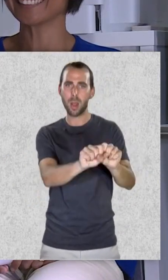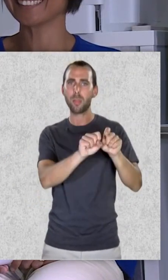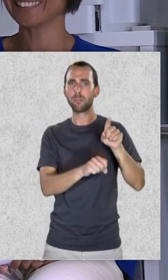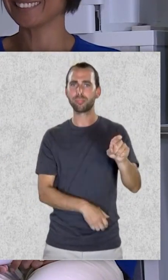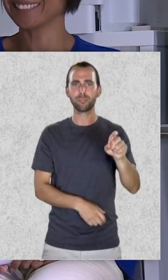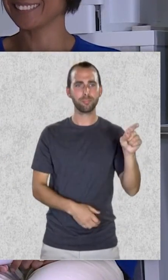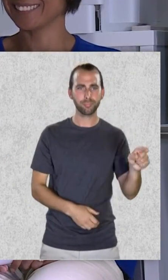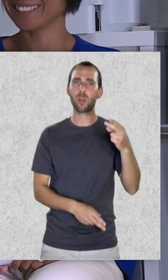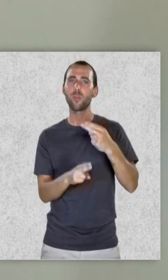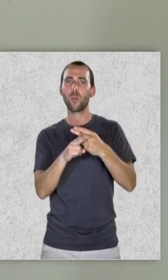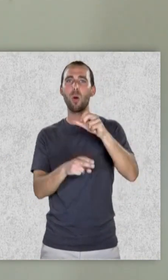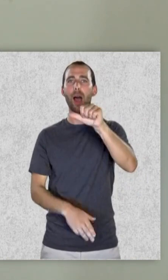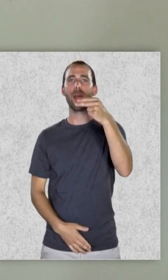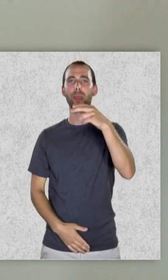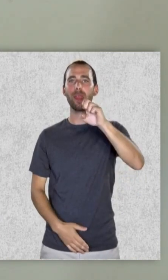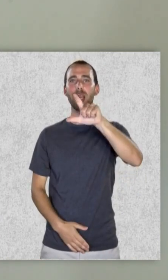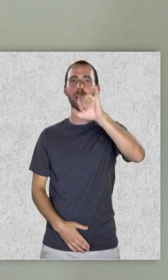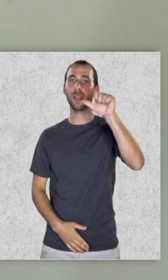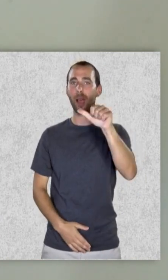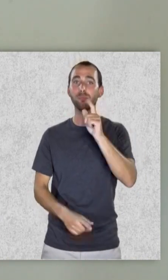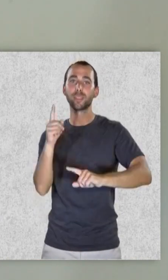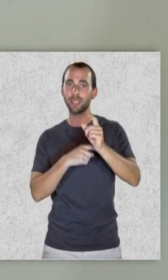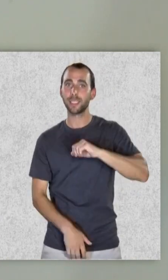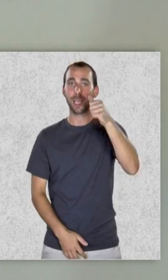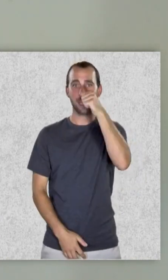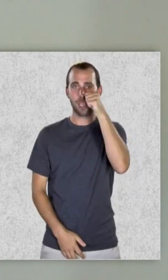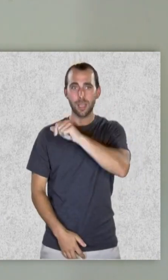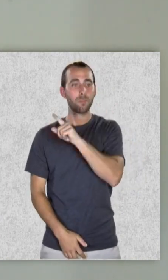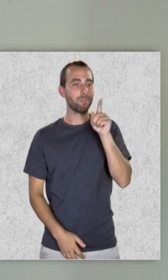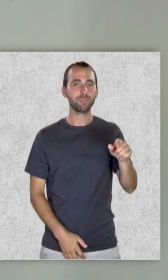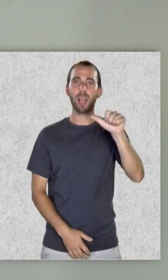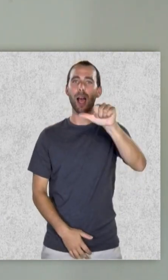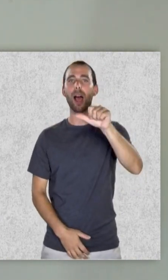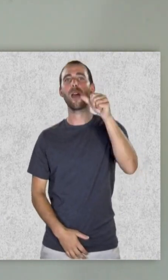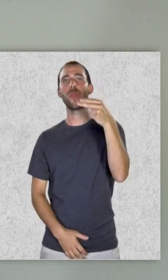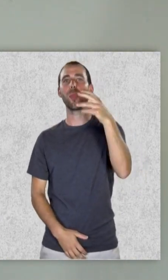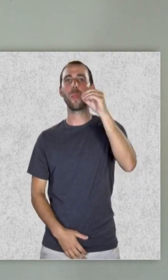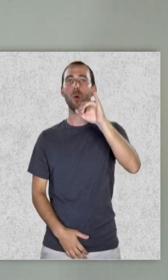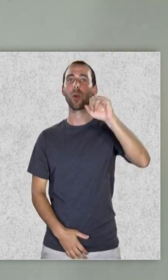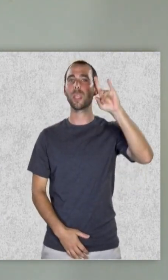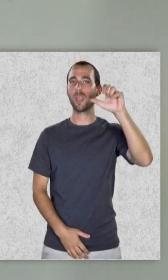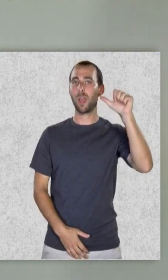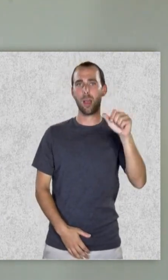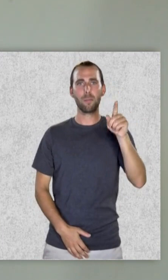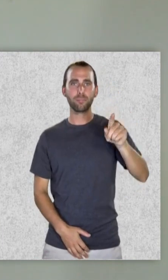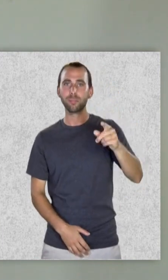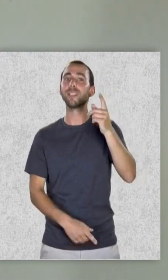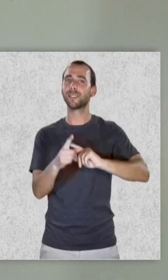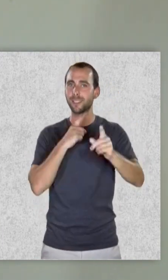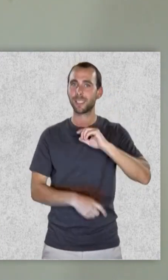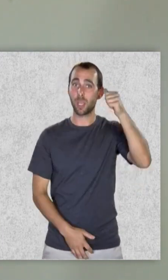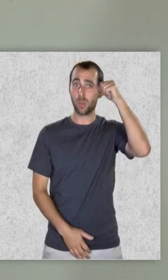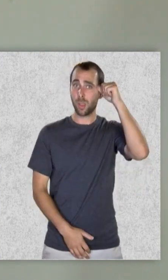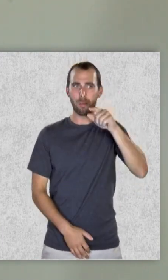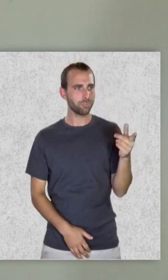Ainoa, elles sont atteintes de surdité profonde depuis leur naissance. Elles sont à l'école Griselli à Nouméa, et ce